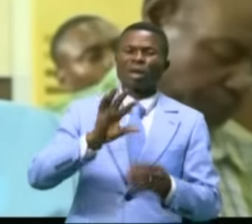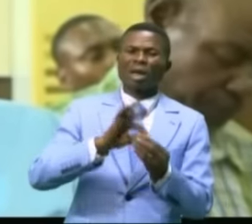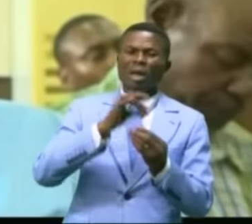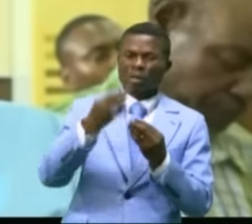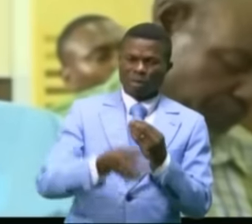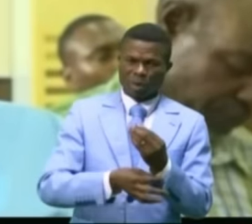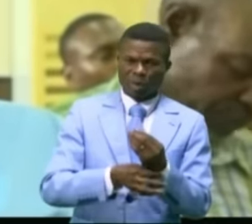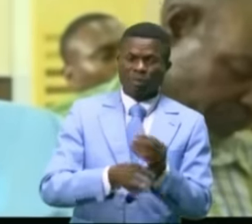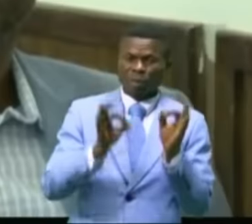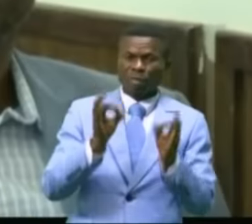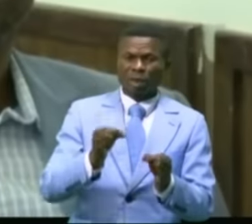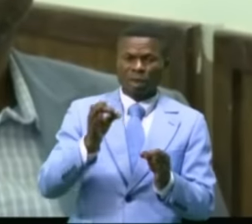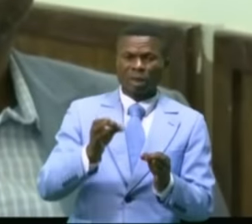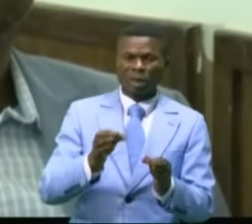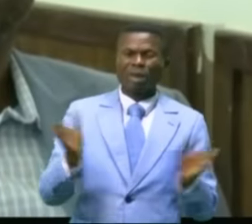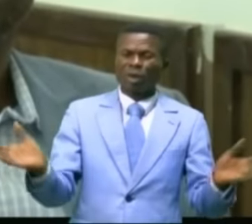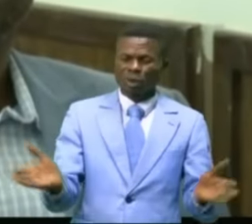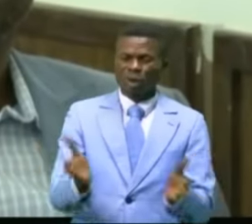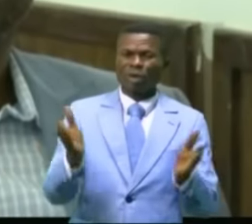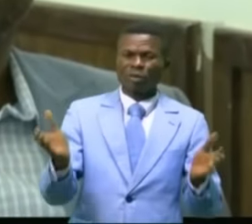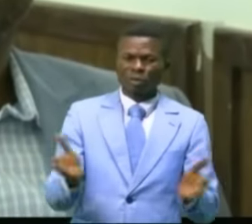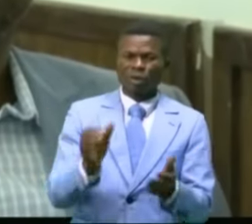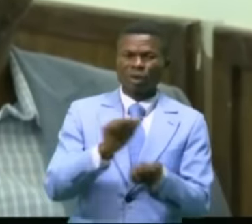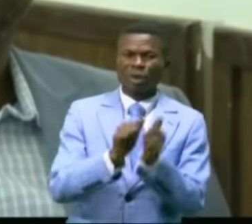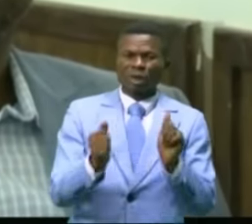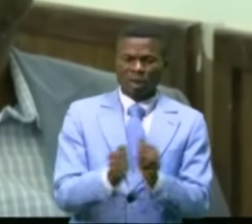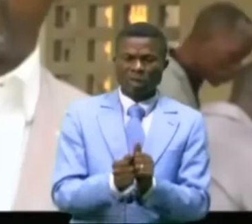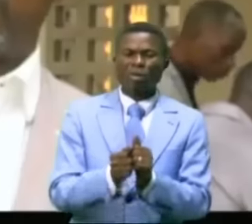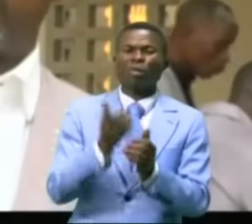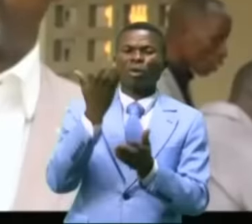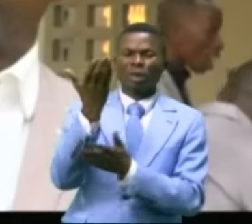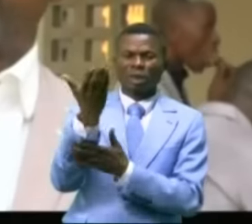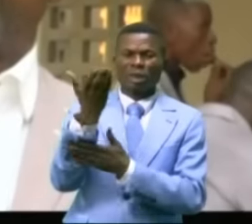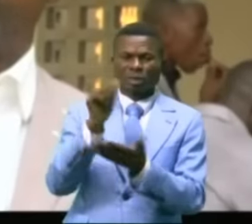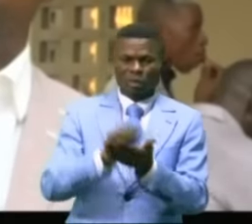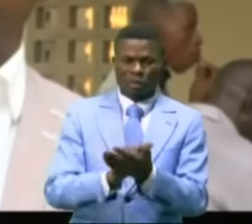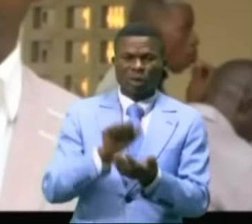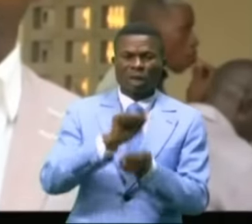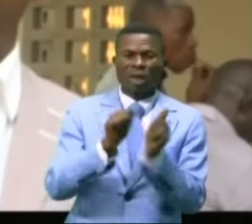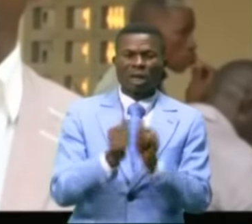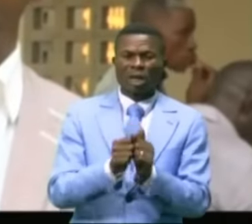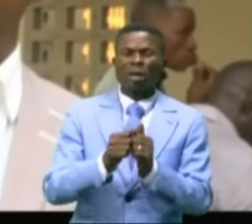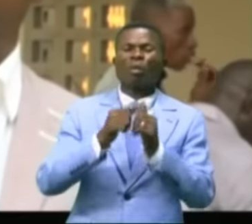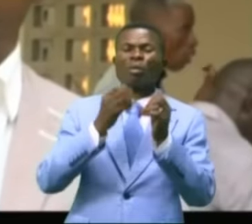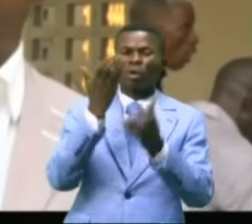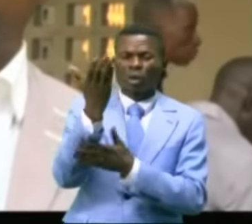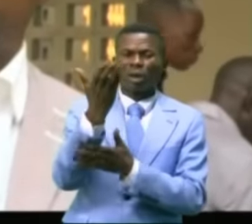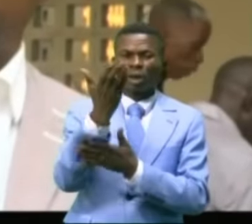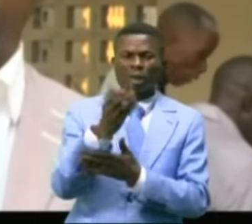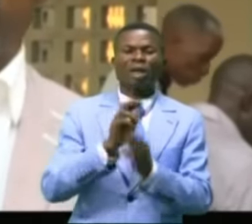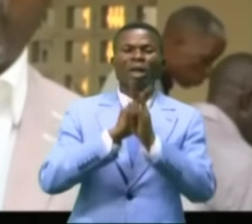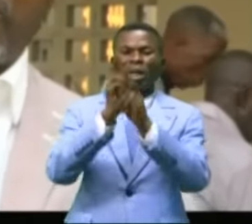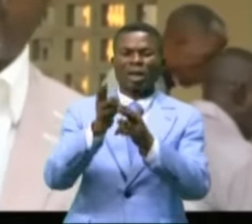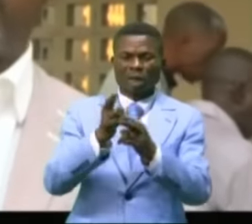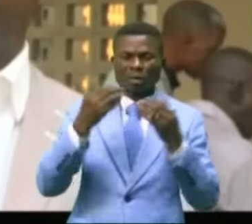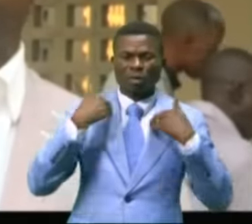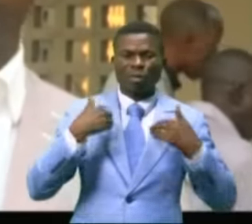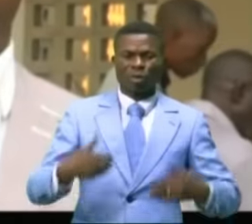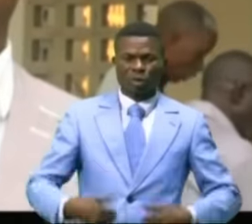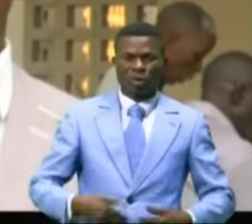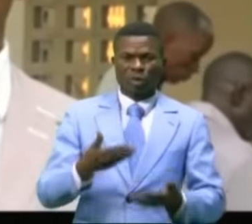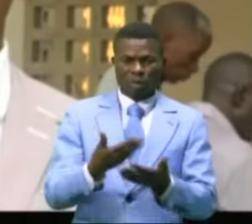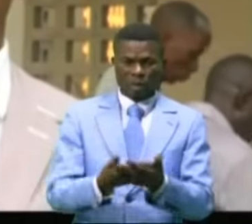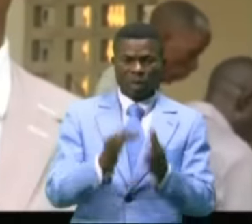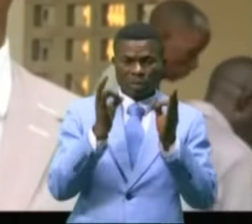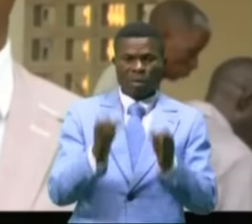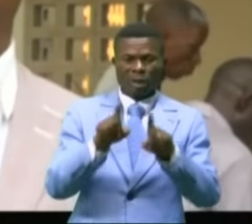Maintenant, nous demandons compte renforcer les questions de plaidoyer. Et les questions de plaidoyer viennent en plus de la réponse santé, comme vous avez parlé,